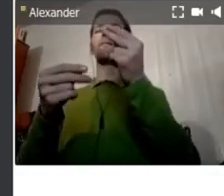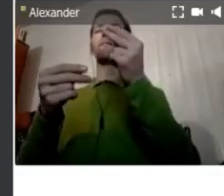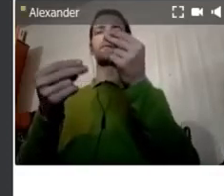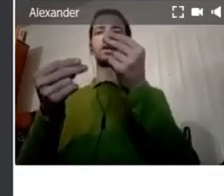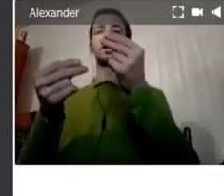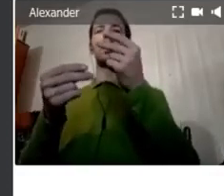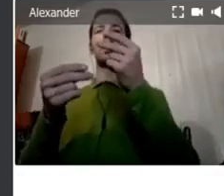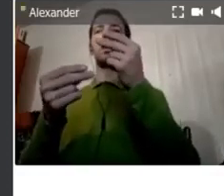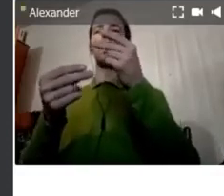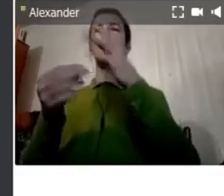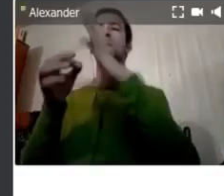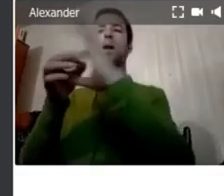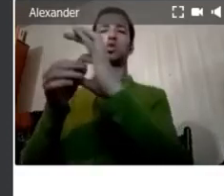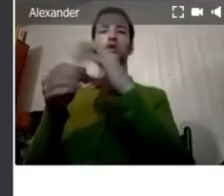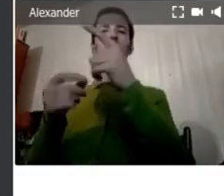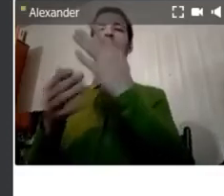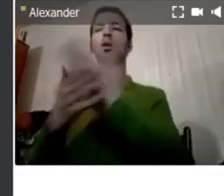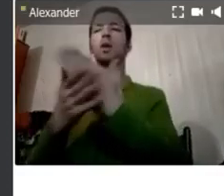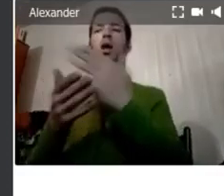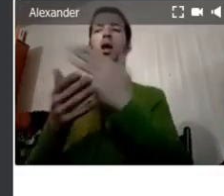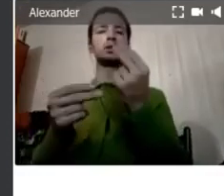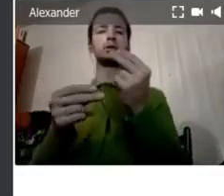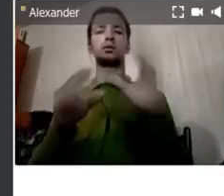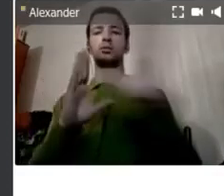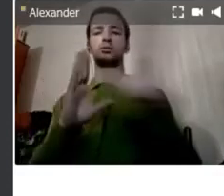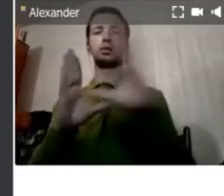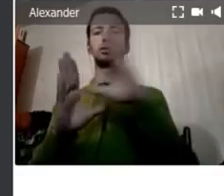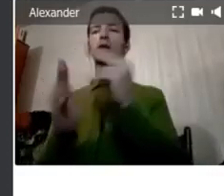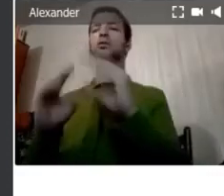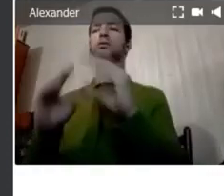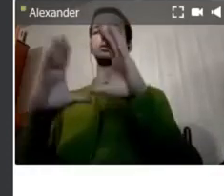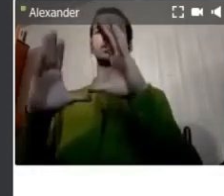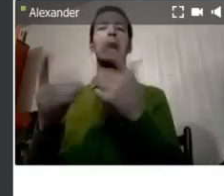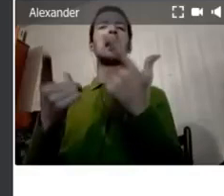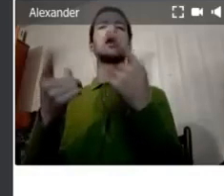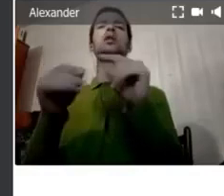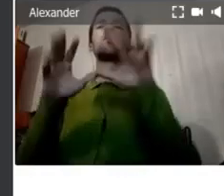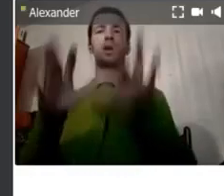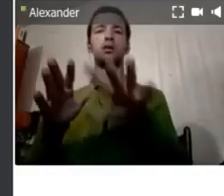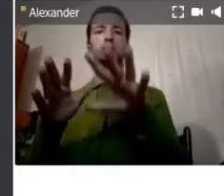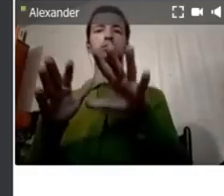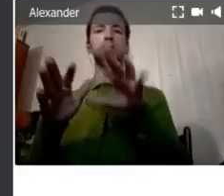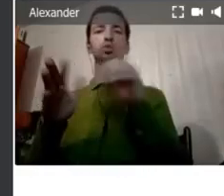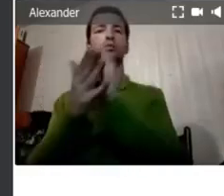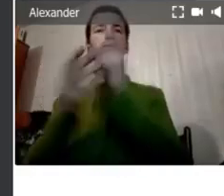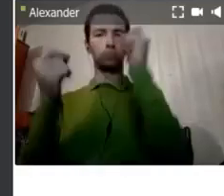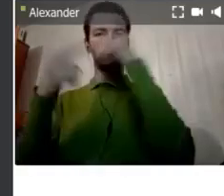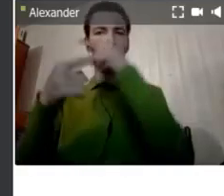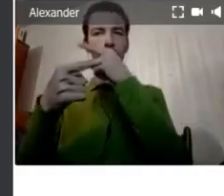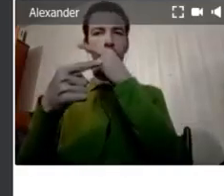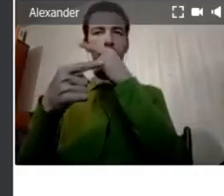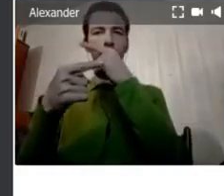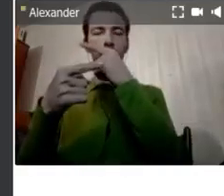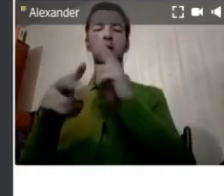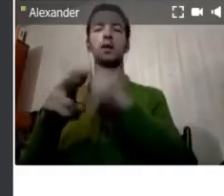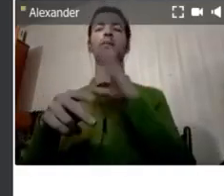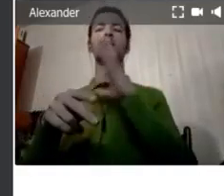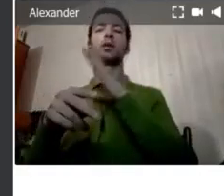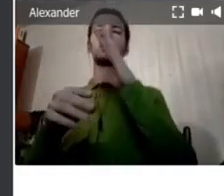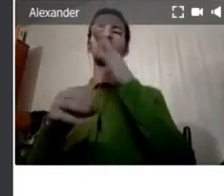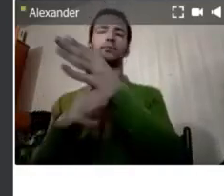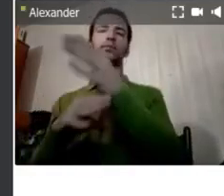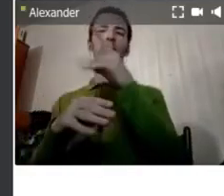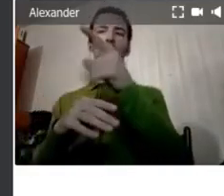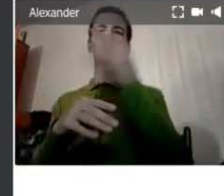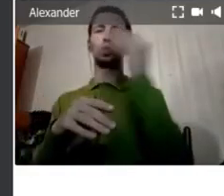банк. Это очень авторитетный банк, это, ну, по аналогии нашего Сбербанка в России. Вот. И Ижбанк работает непосредственно с